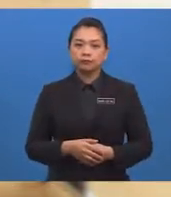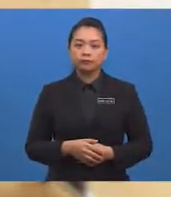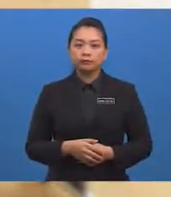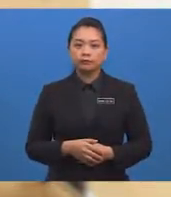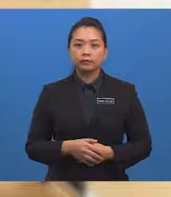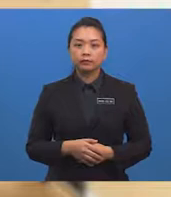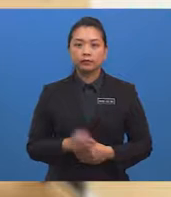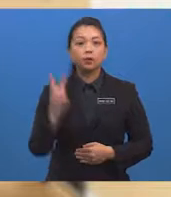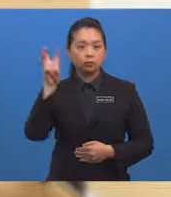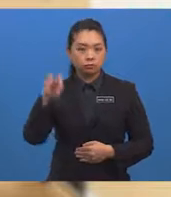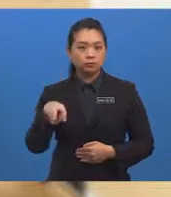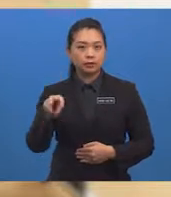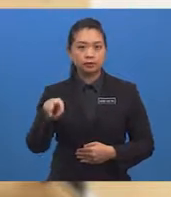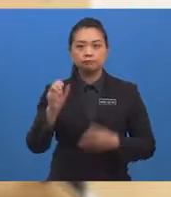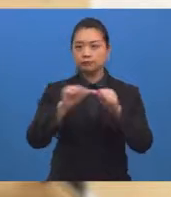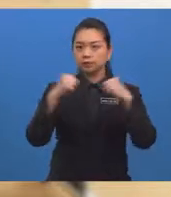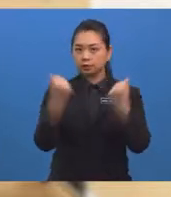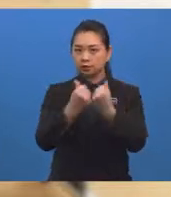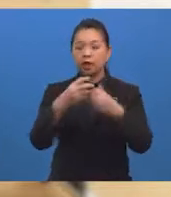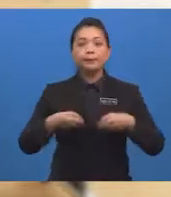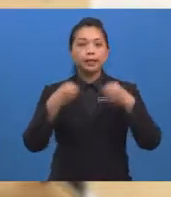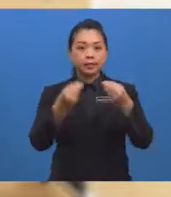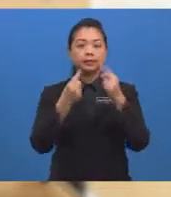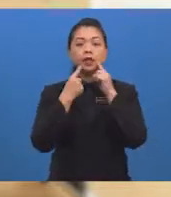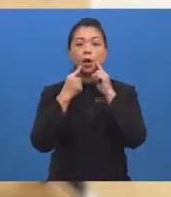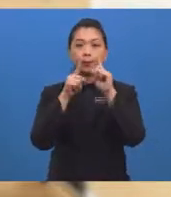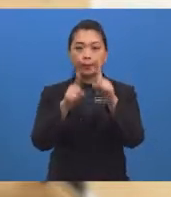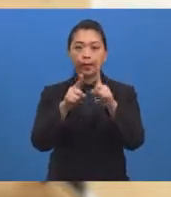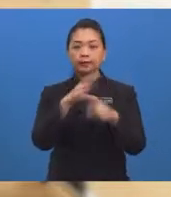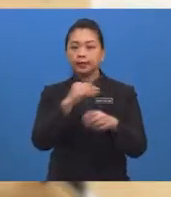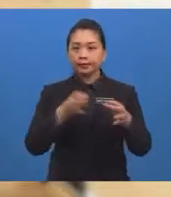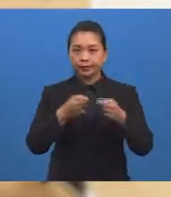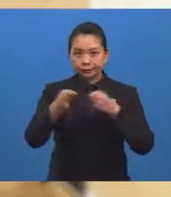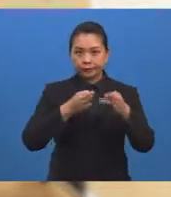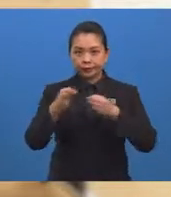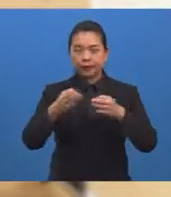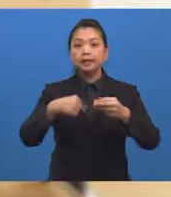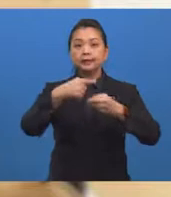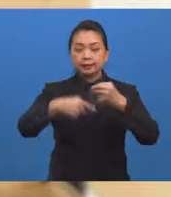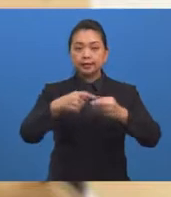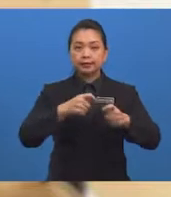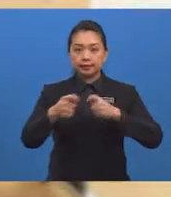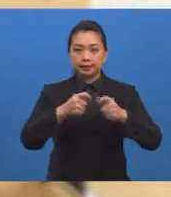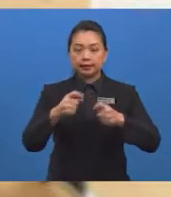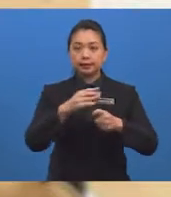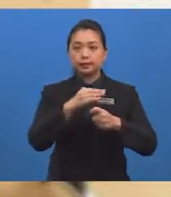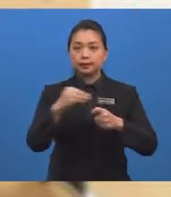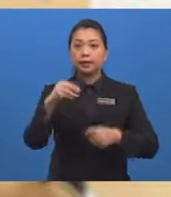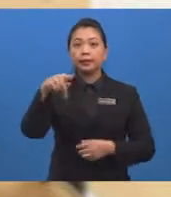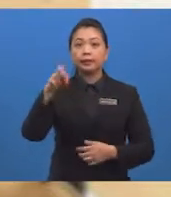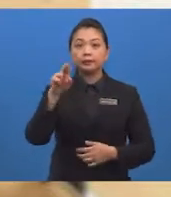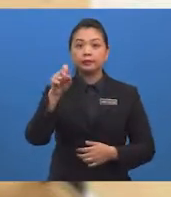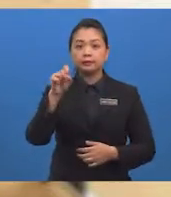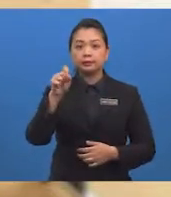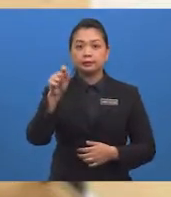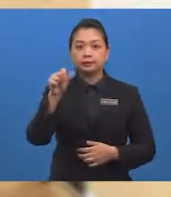Kewajipan agensi berkenaan memberikan jawapan dan penjelasan tentang tindakan dan prestasi kepada sesiapa